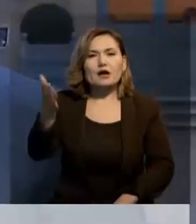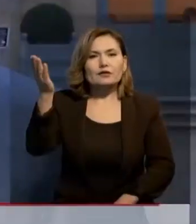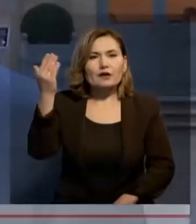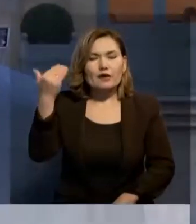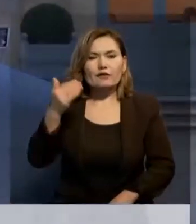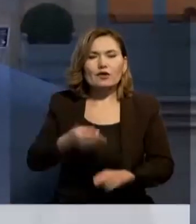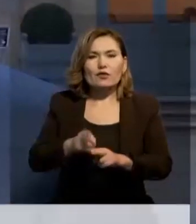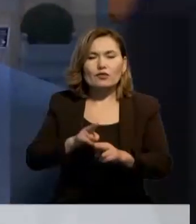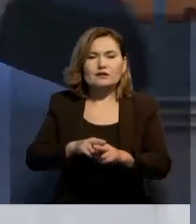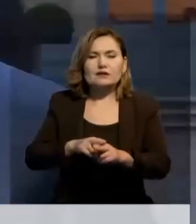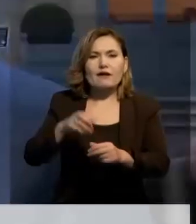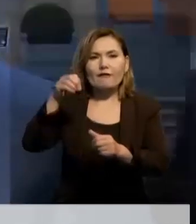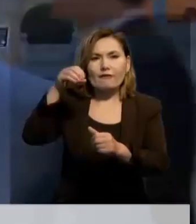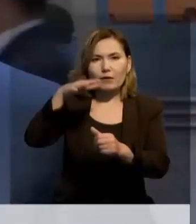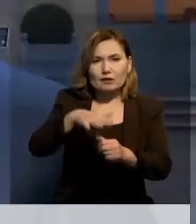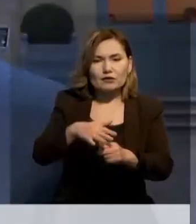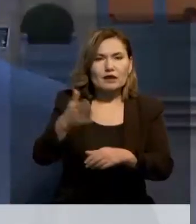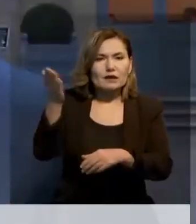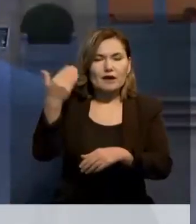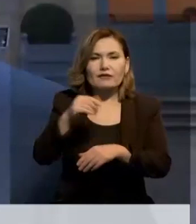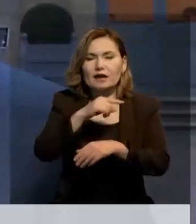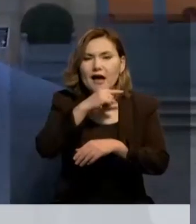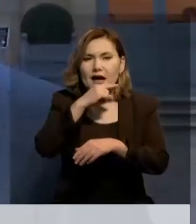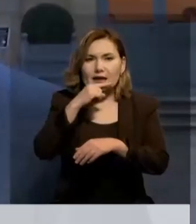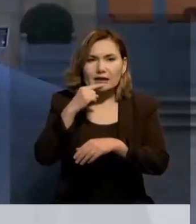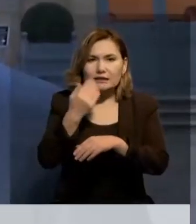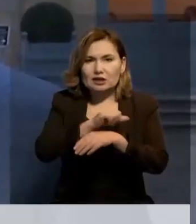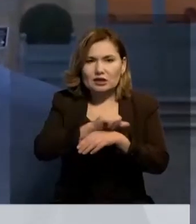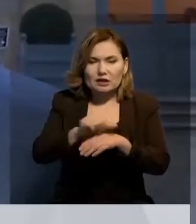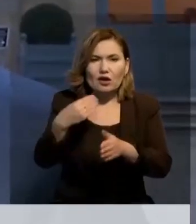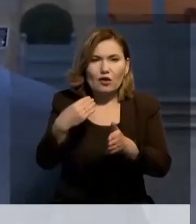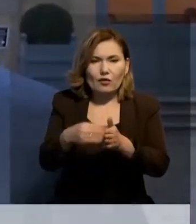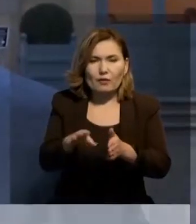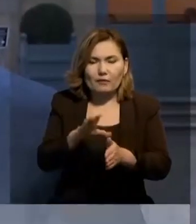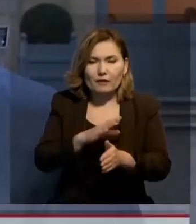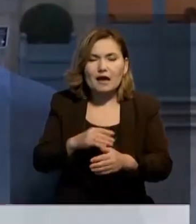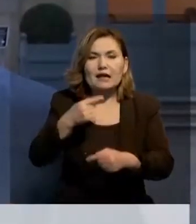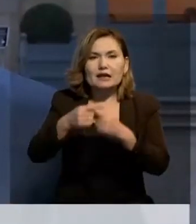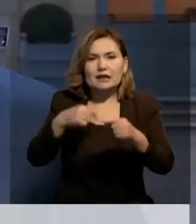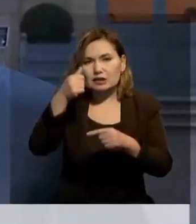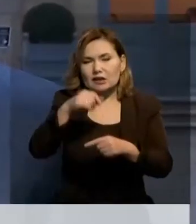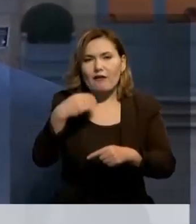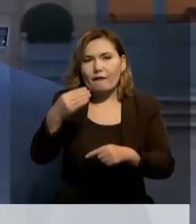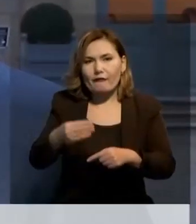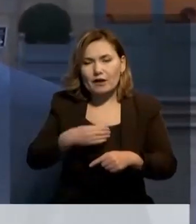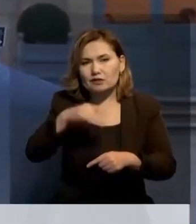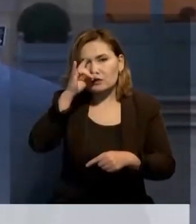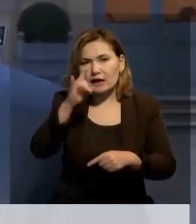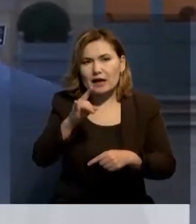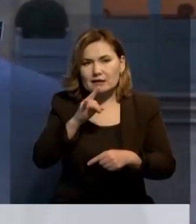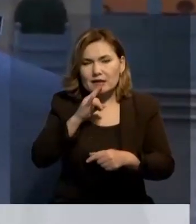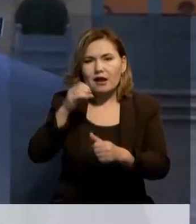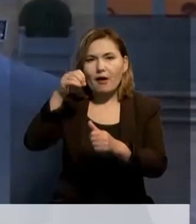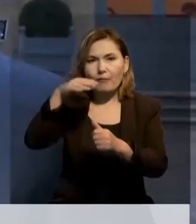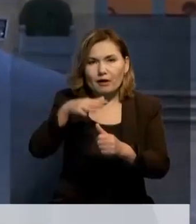кімдерден алып келдік? Ресейден алдық. Келесі жылда французбен бірге шығарамыз. Яғни ол кезде импорт